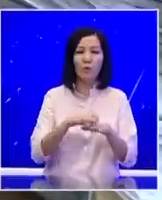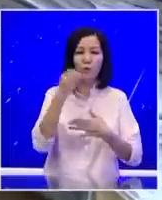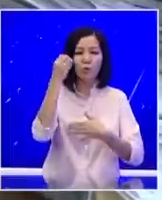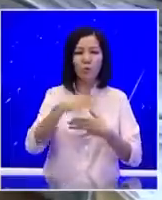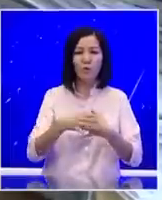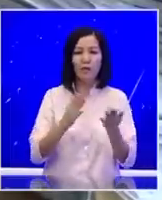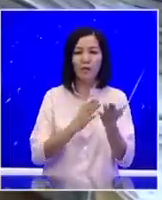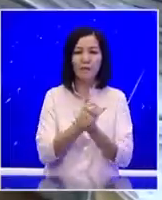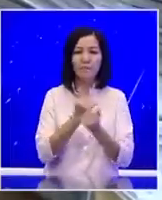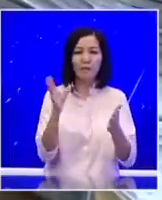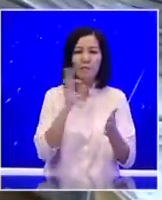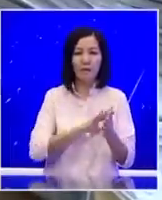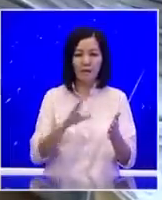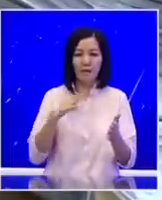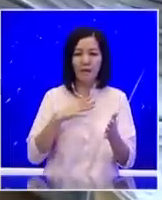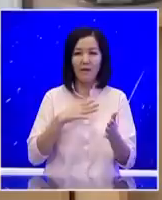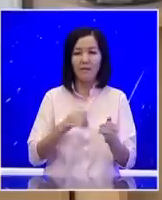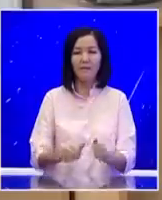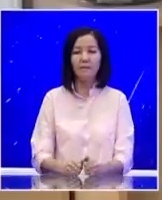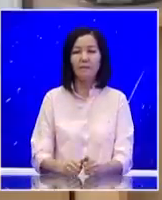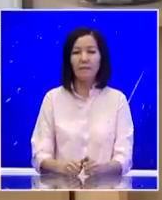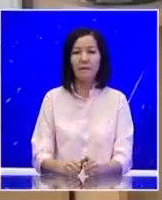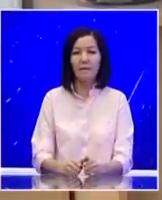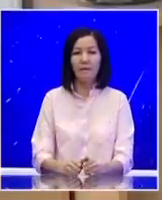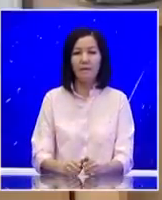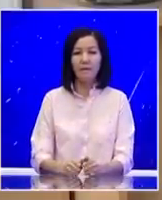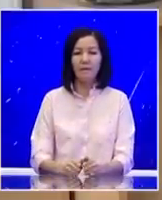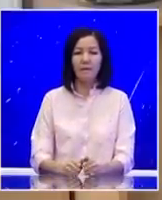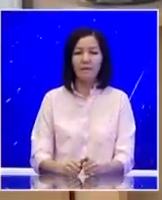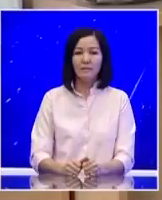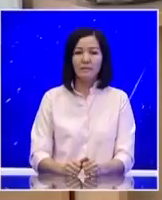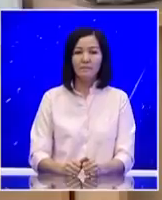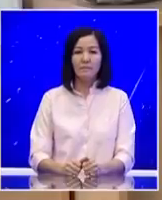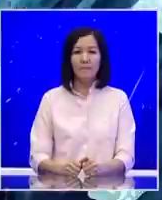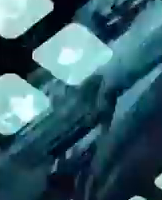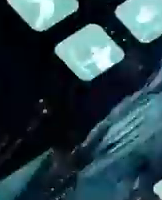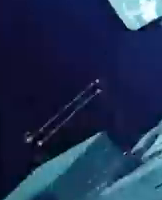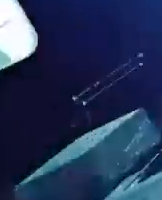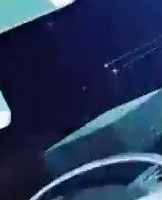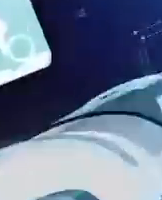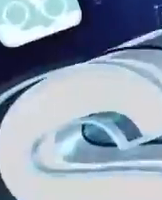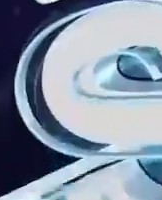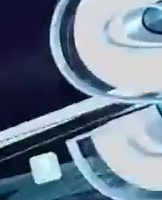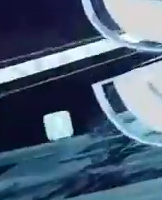орталық қызметін пайдаланған екен. Меруерт Қыдырбайқызы, Бекзат Қажымұханов, Жетісу телеарнасы.